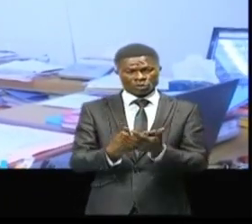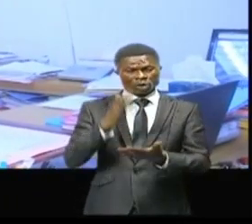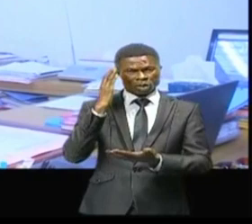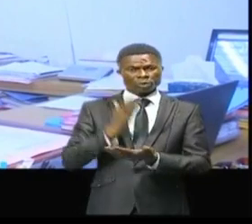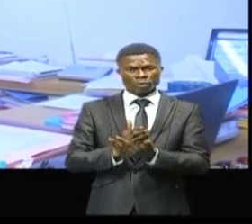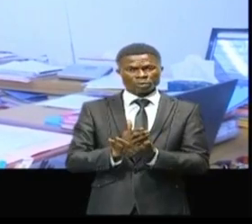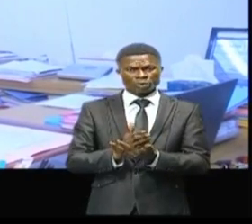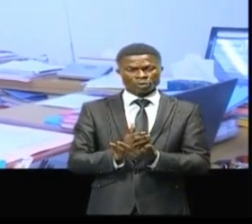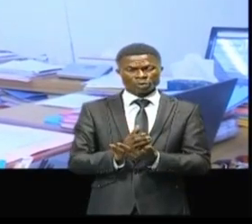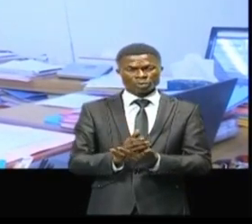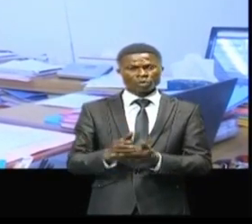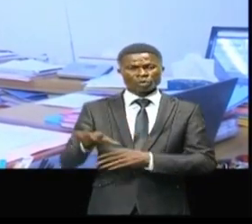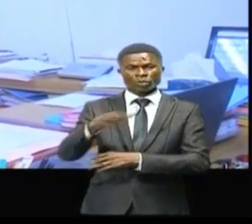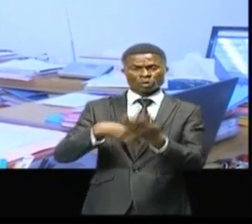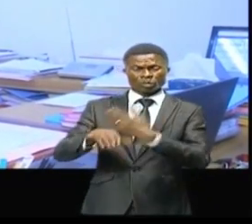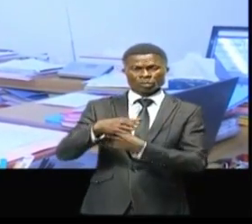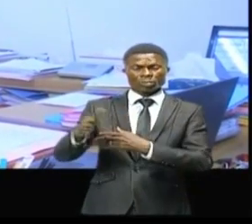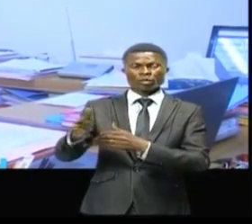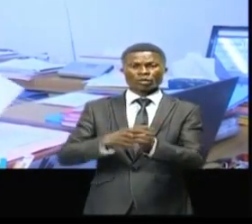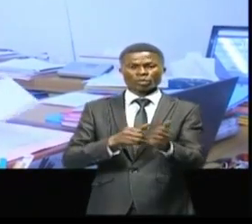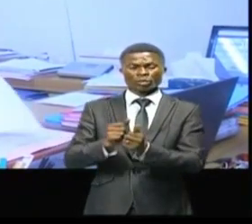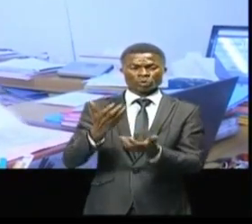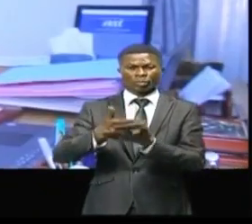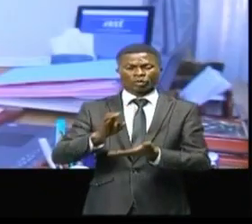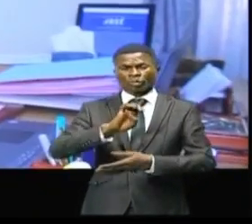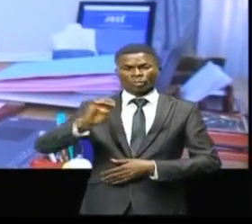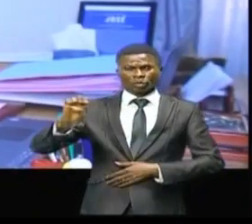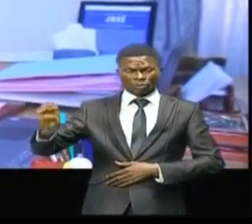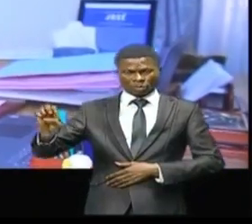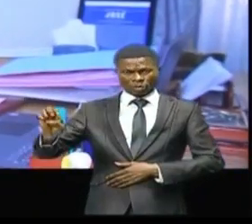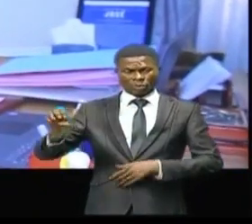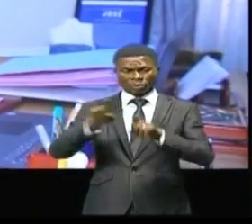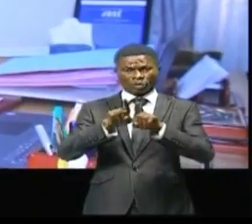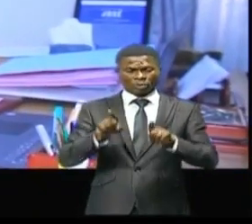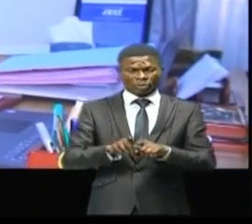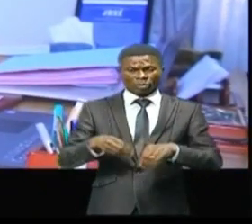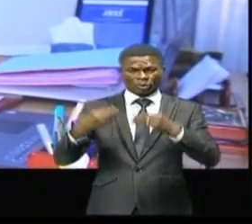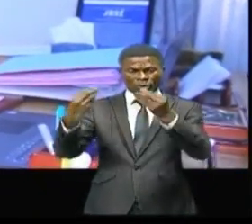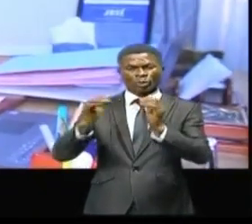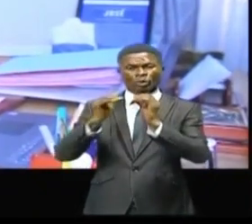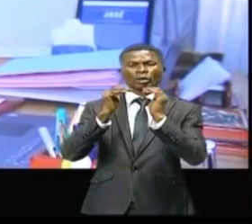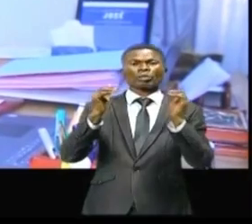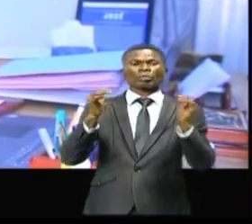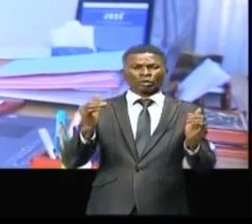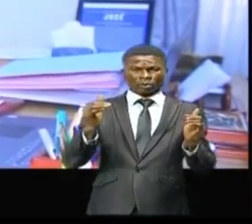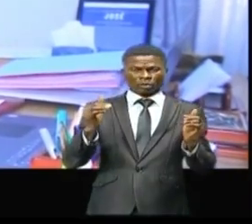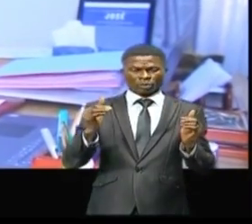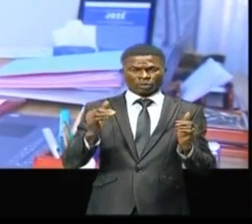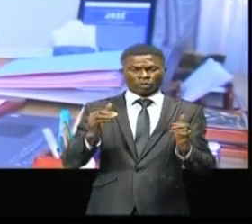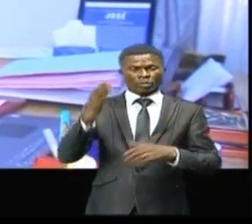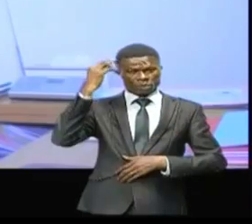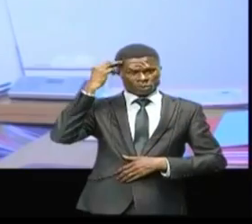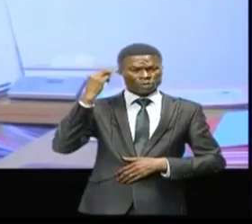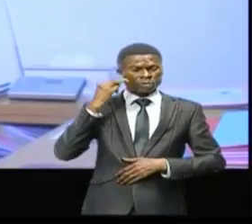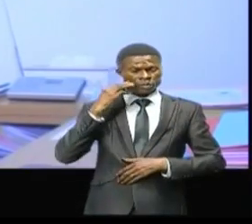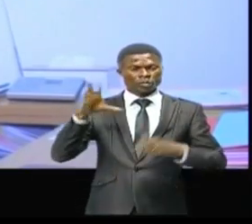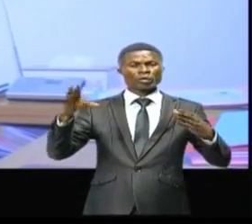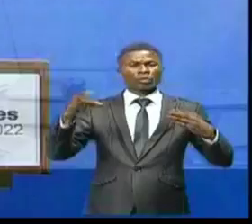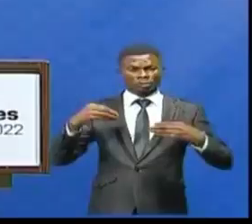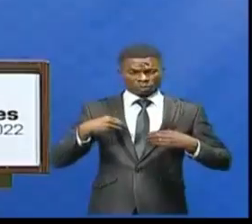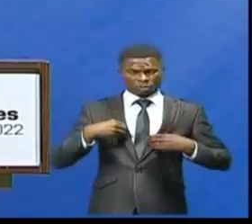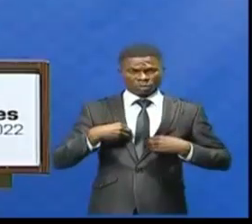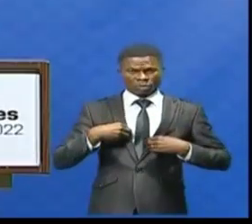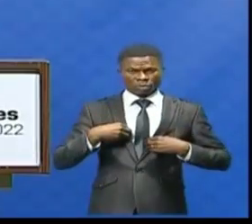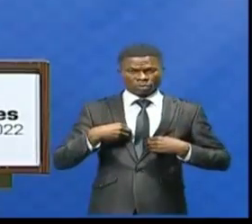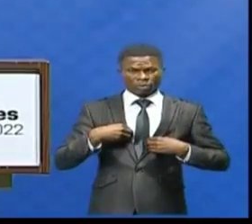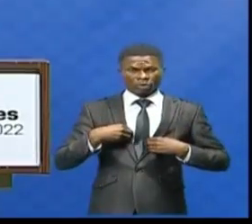à l'insécurité qui décime cette partie du pays et du ramener la paix les conseils appris acte